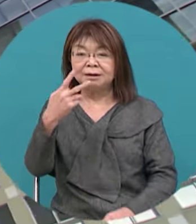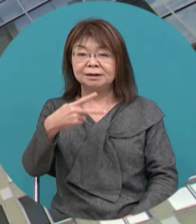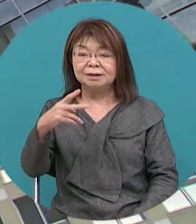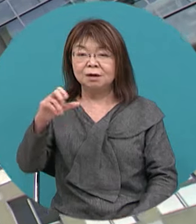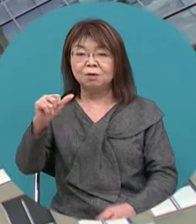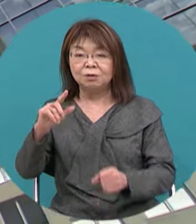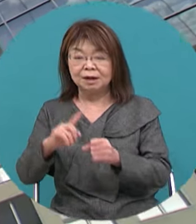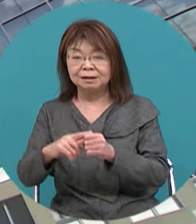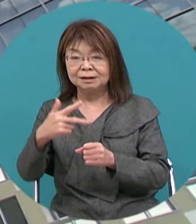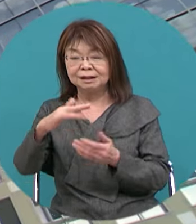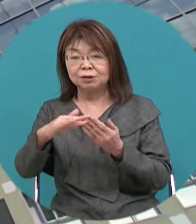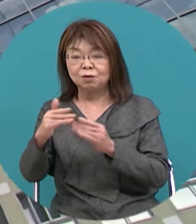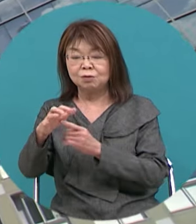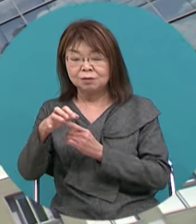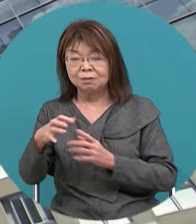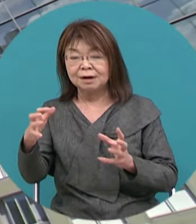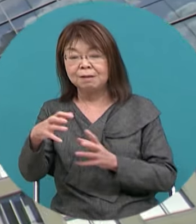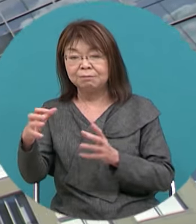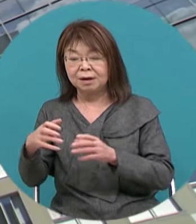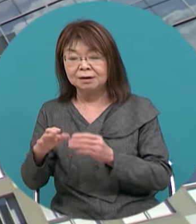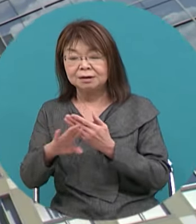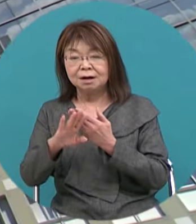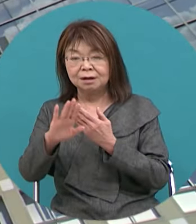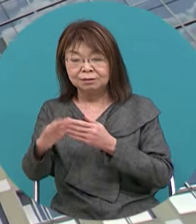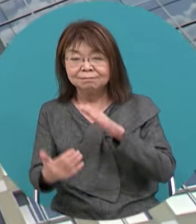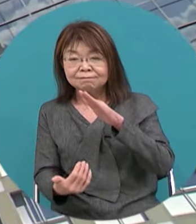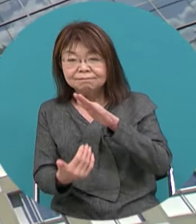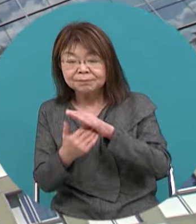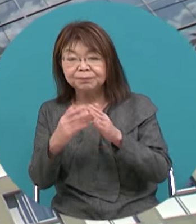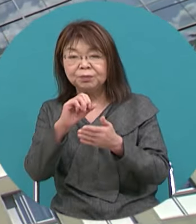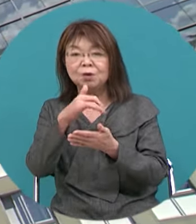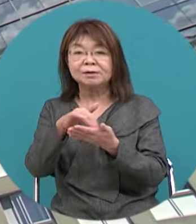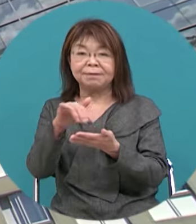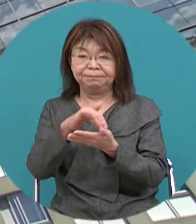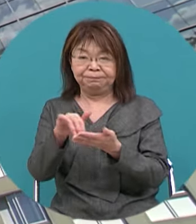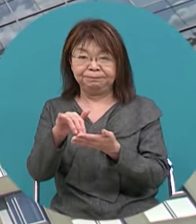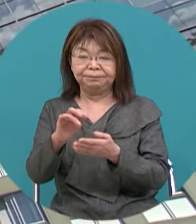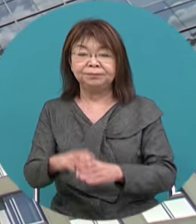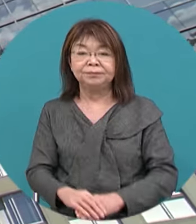村合併後で最大の規模となっています。